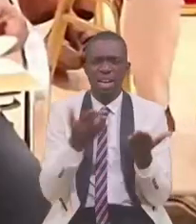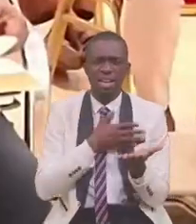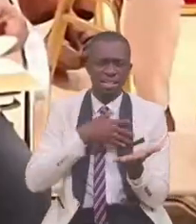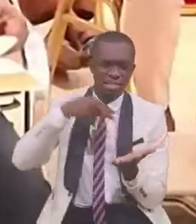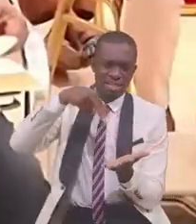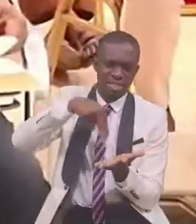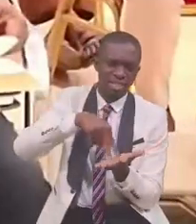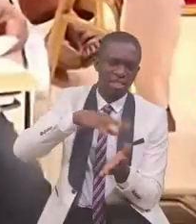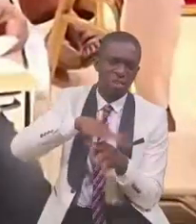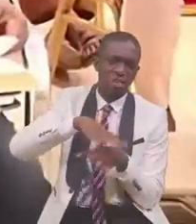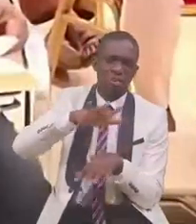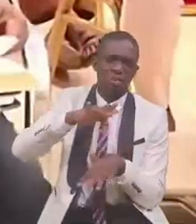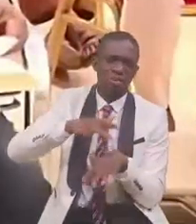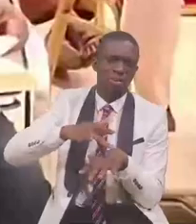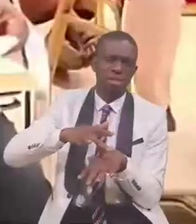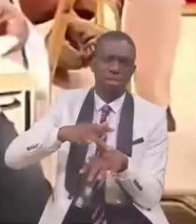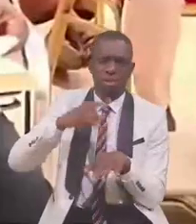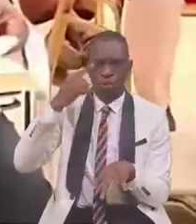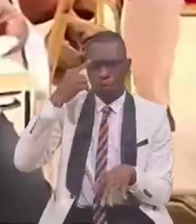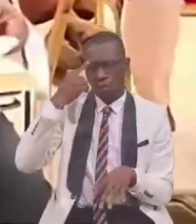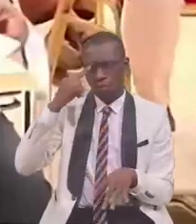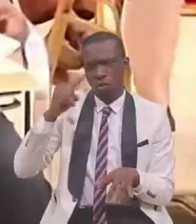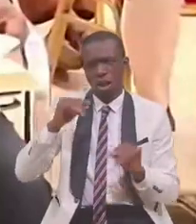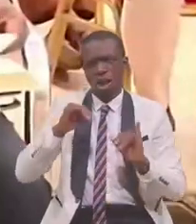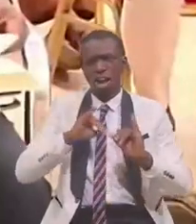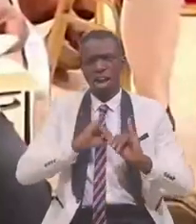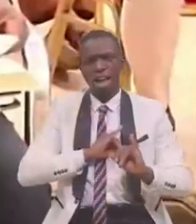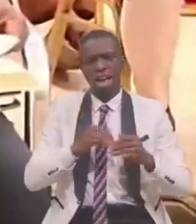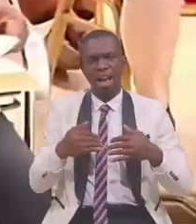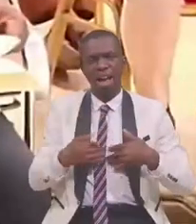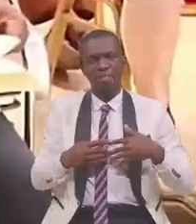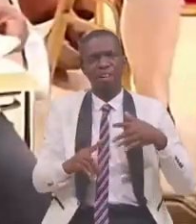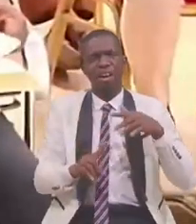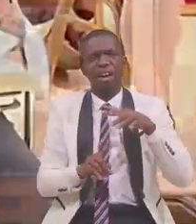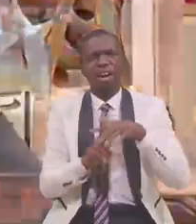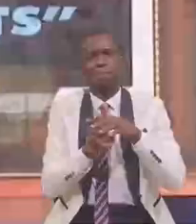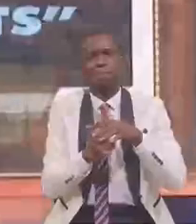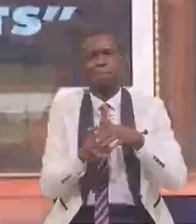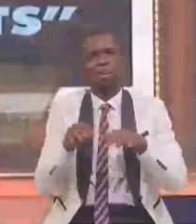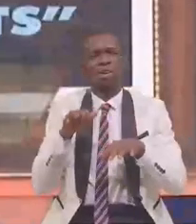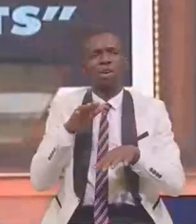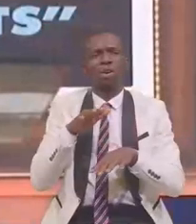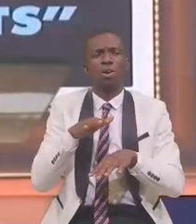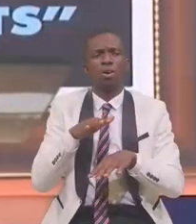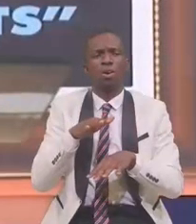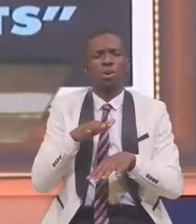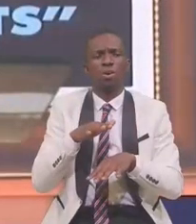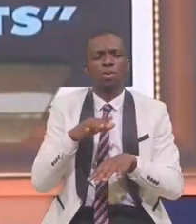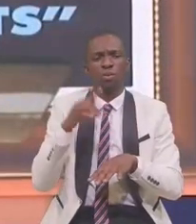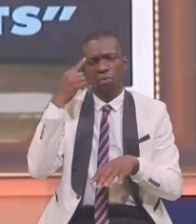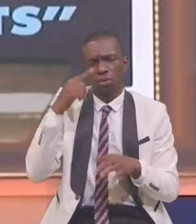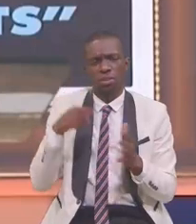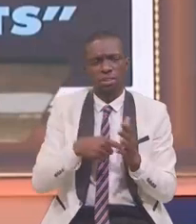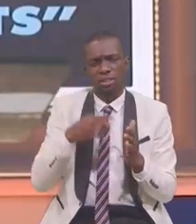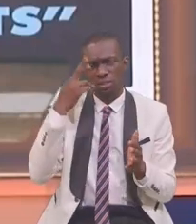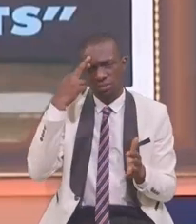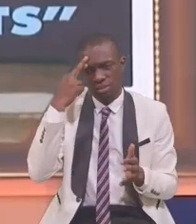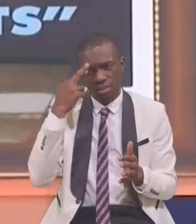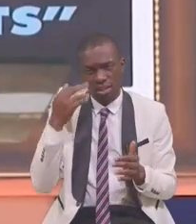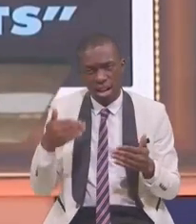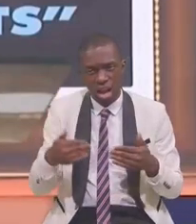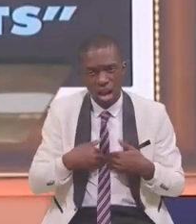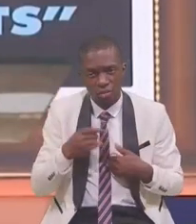pieds, car je te suis apparu pour t'établir ministre. Est-ce que vous avez entendu la parole du Seigneur